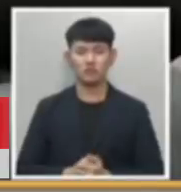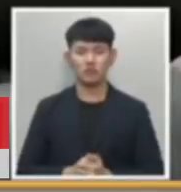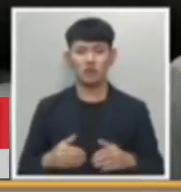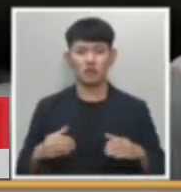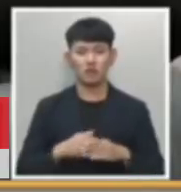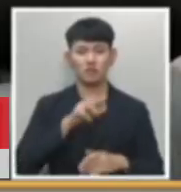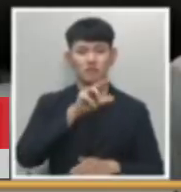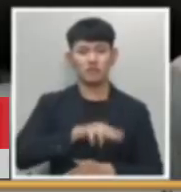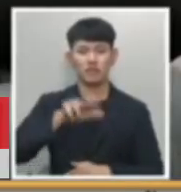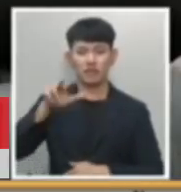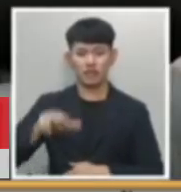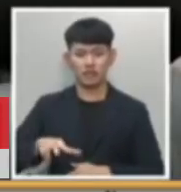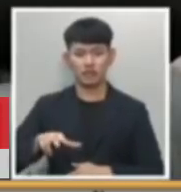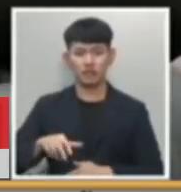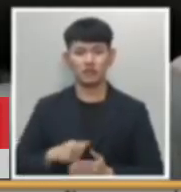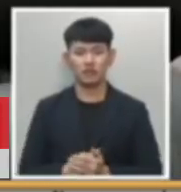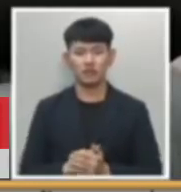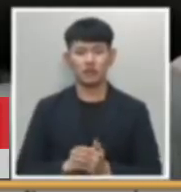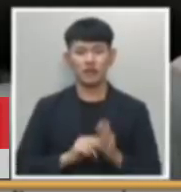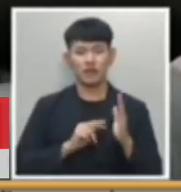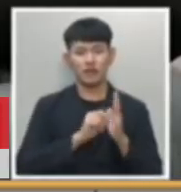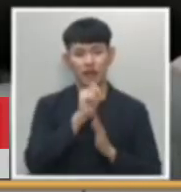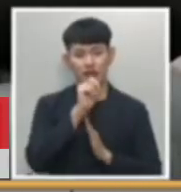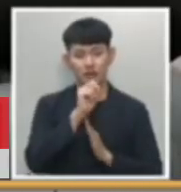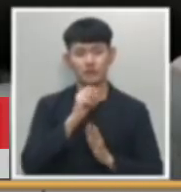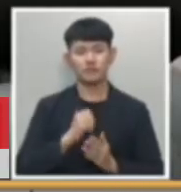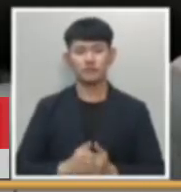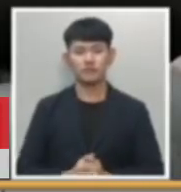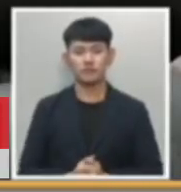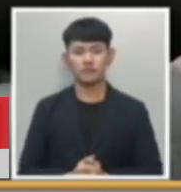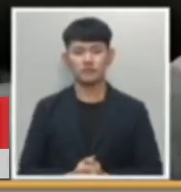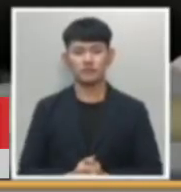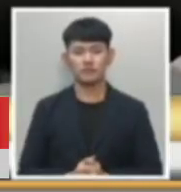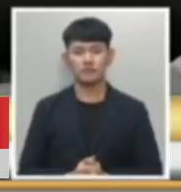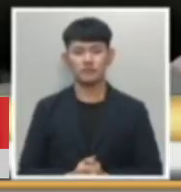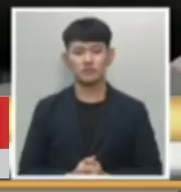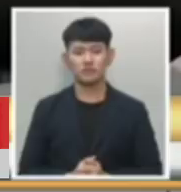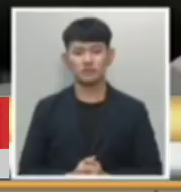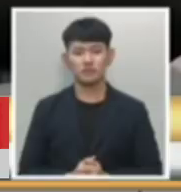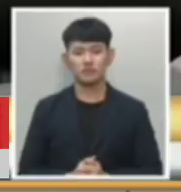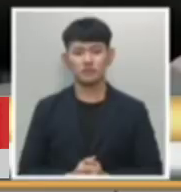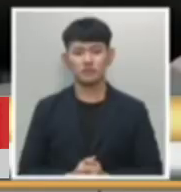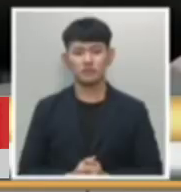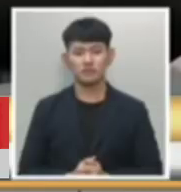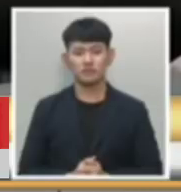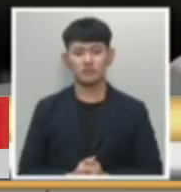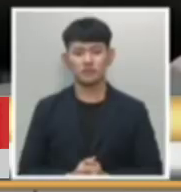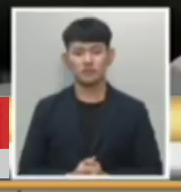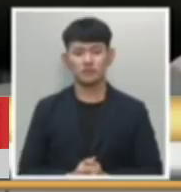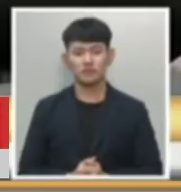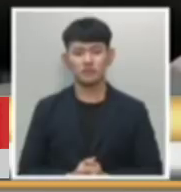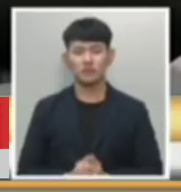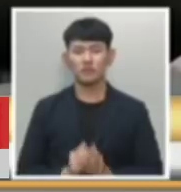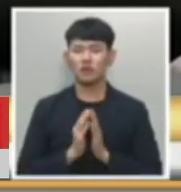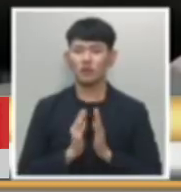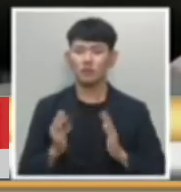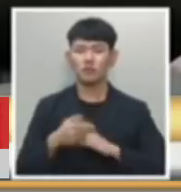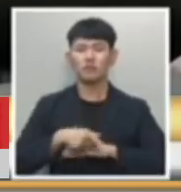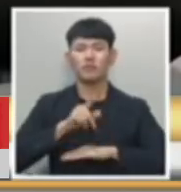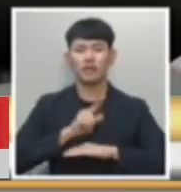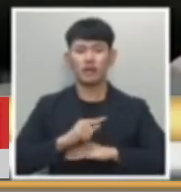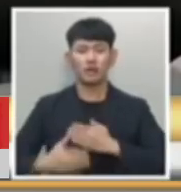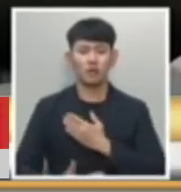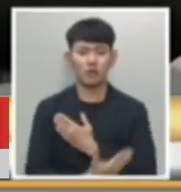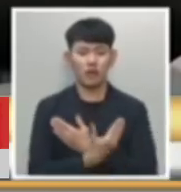รรคเพื่อไทยจังหวัดน่านผมขอกราบขอบพระคุณท่านประธานที่ให้โอกาสผม